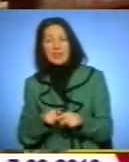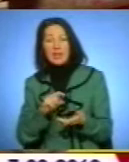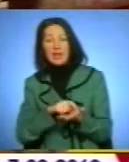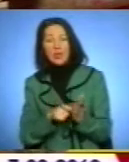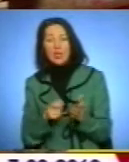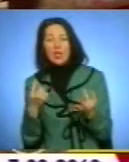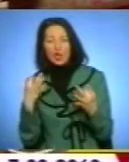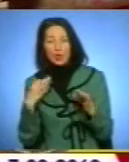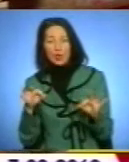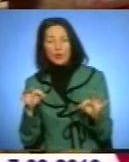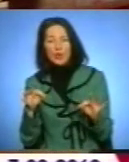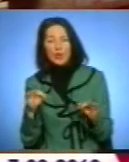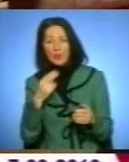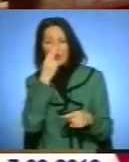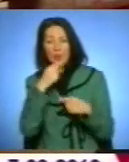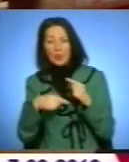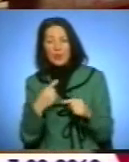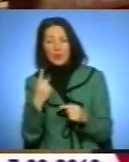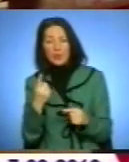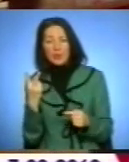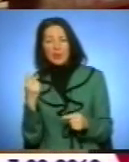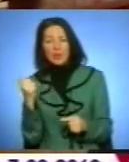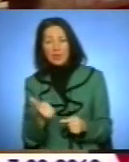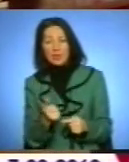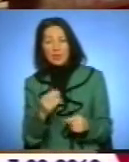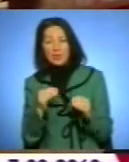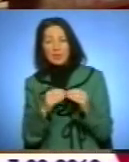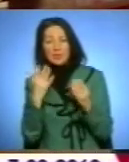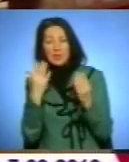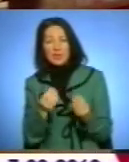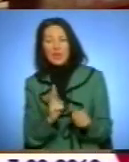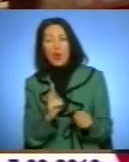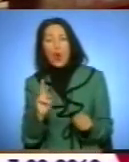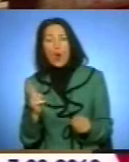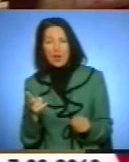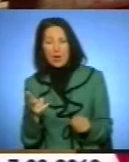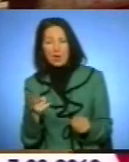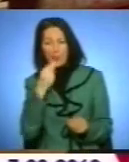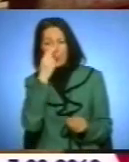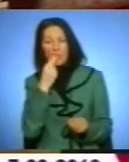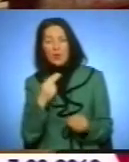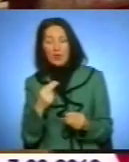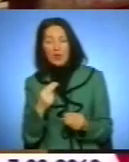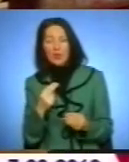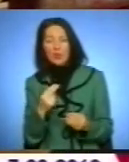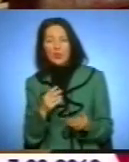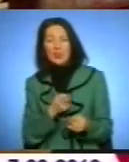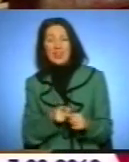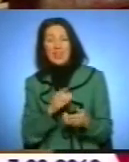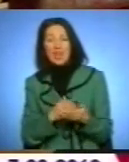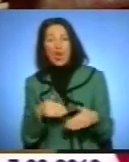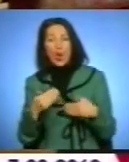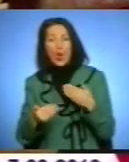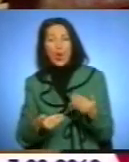адаптації перших 2 тижні чи 10 днів, залежно в кого як проходить, це є кроком до того, того,